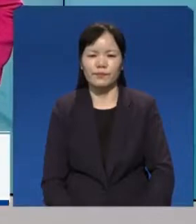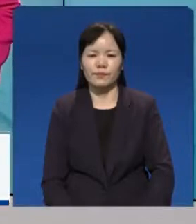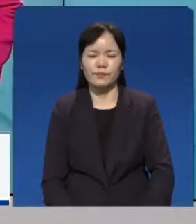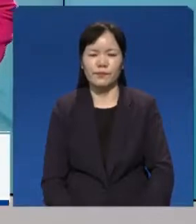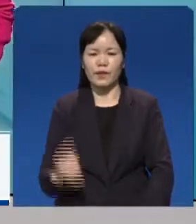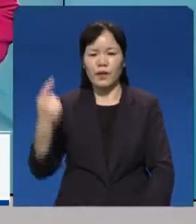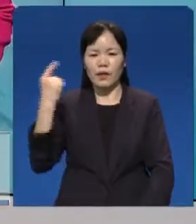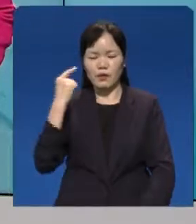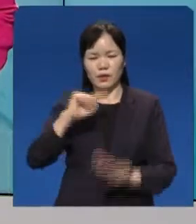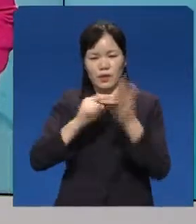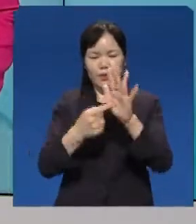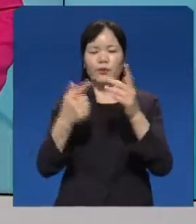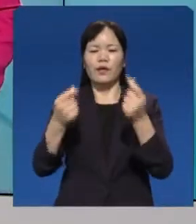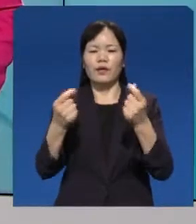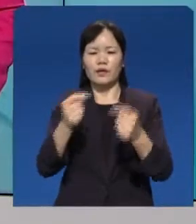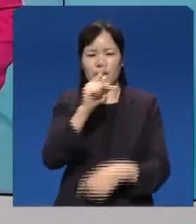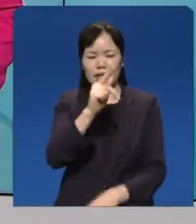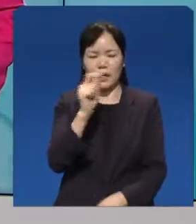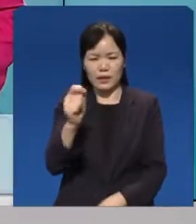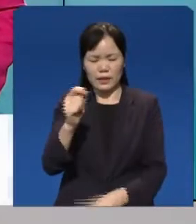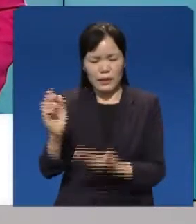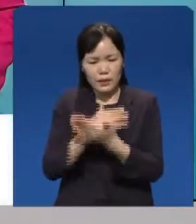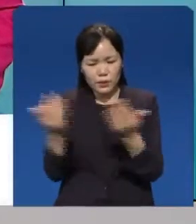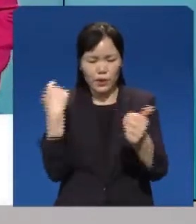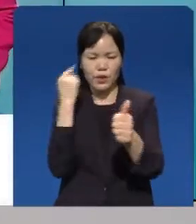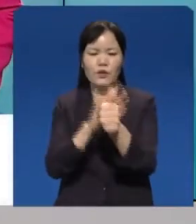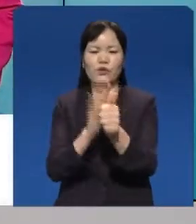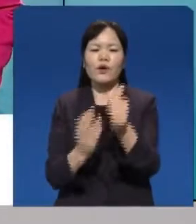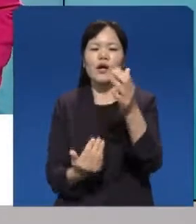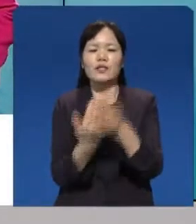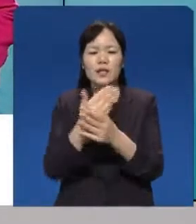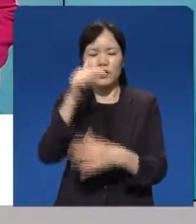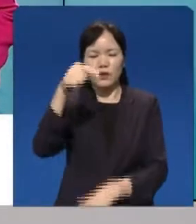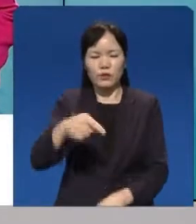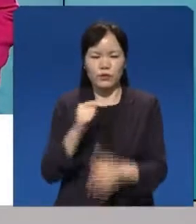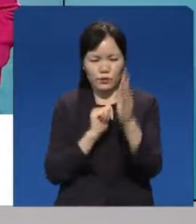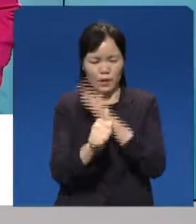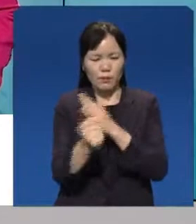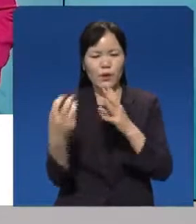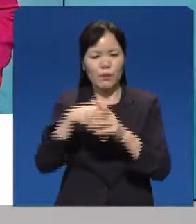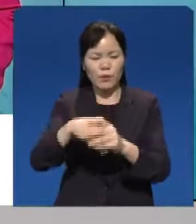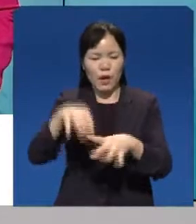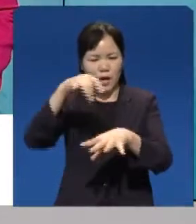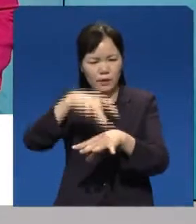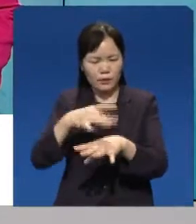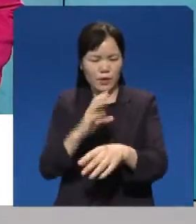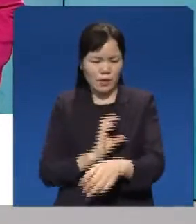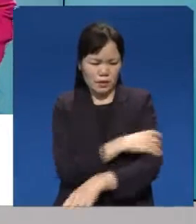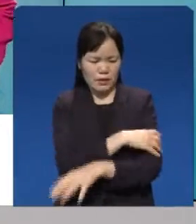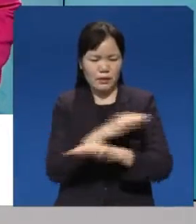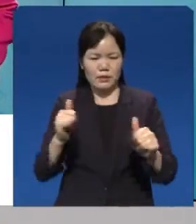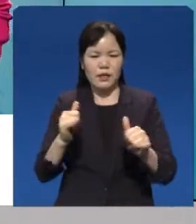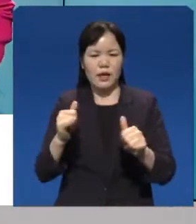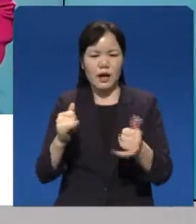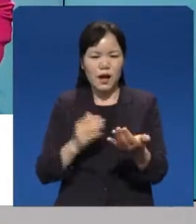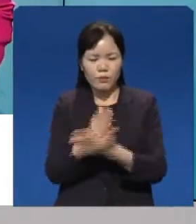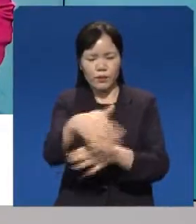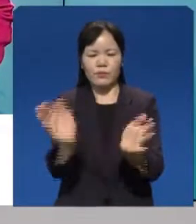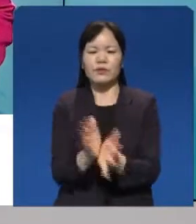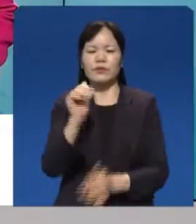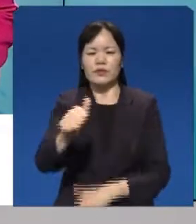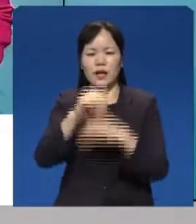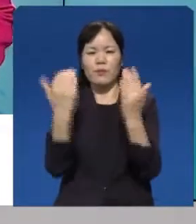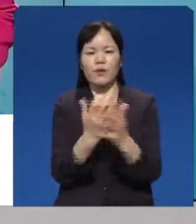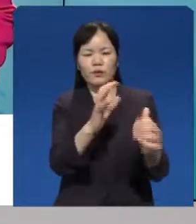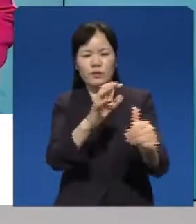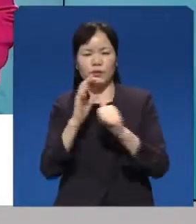어제 보도해 드렸듯이 kt 쪼개기 후원 사건이 구현모 kt 대표 등 핵심 실세와 부문장 까지 총 동원됐다 는